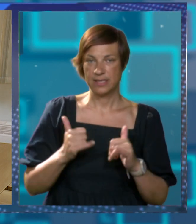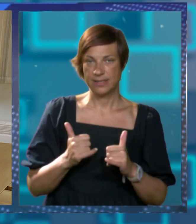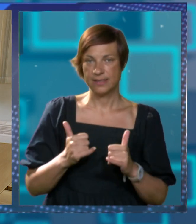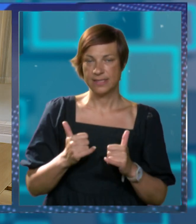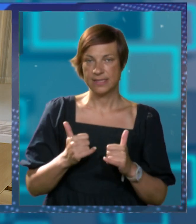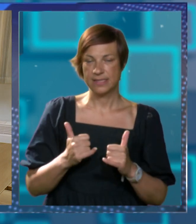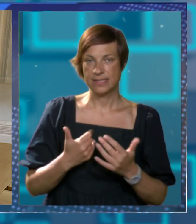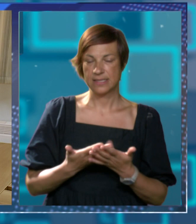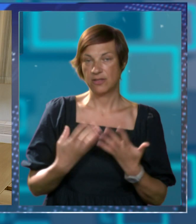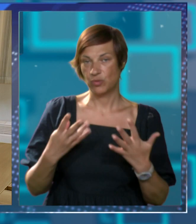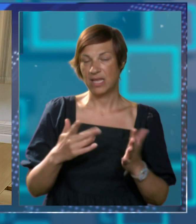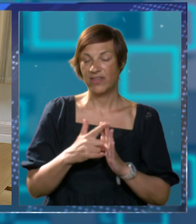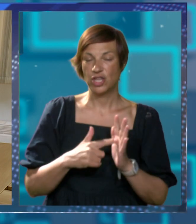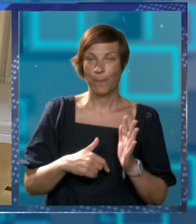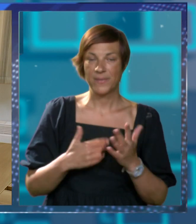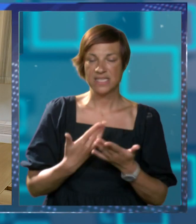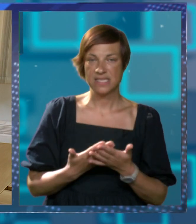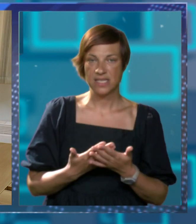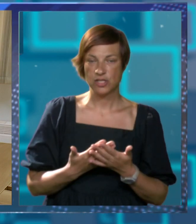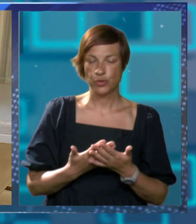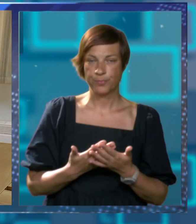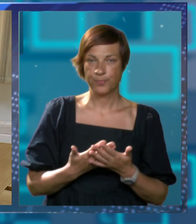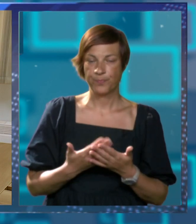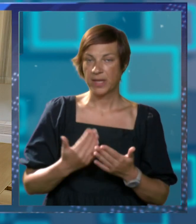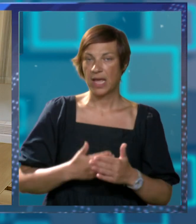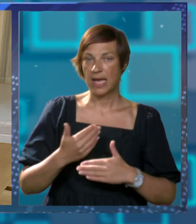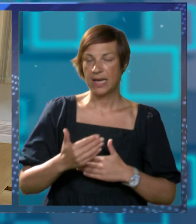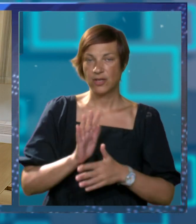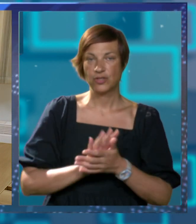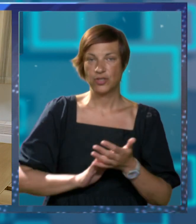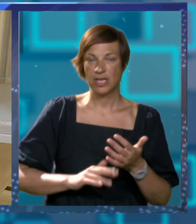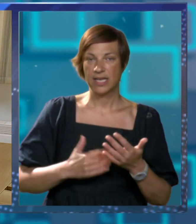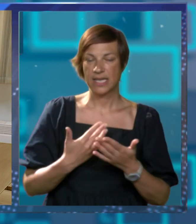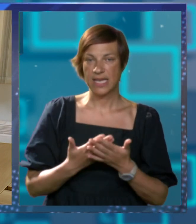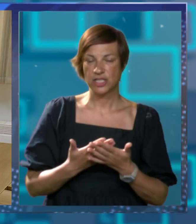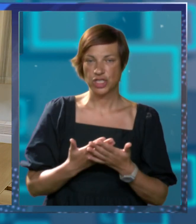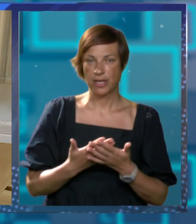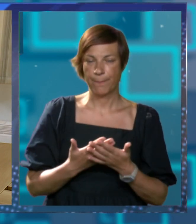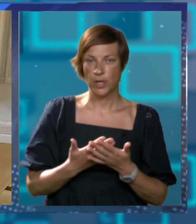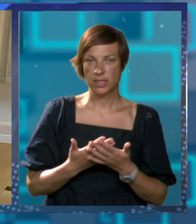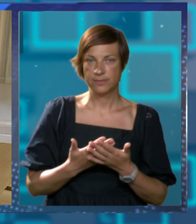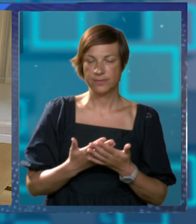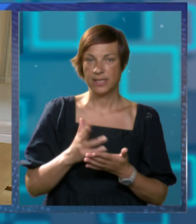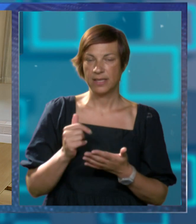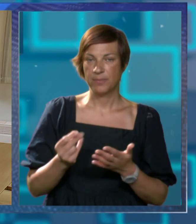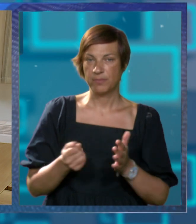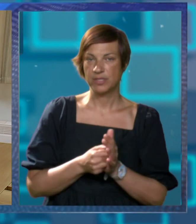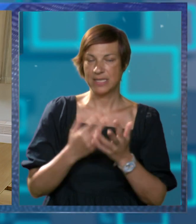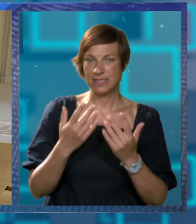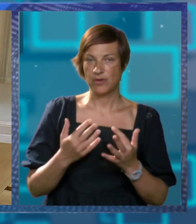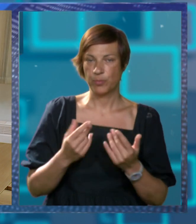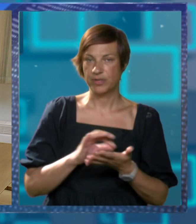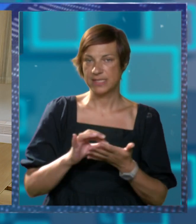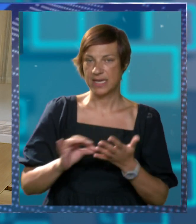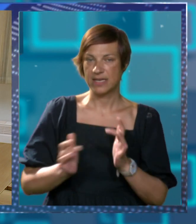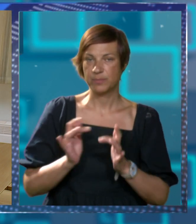sad u devetom mjesecu, a nakon toga krećemo direktno imamo sredstva u proračunu